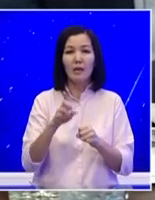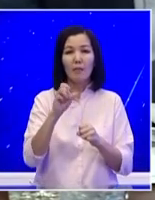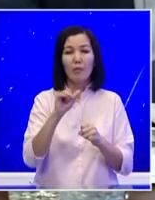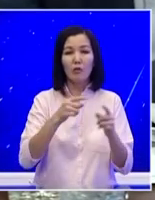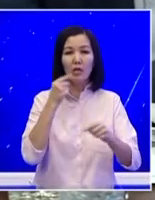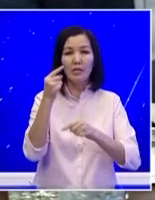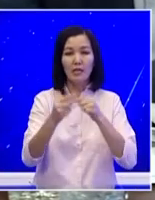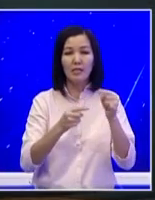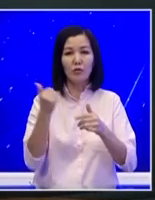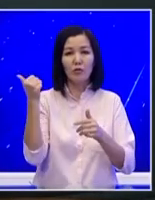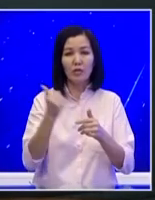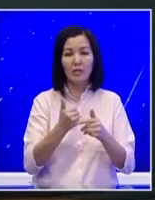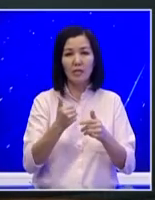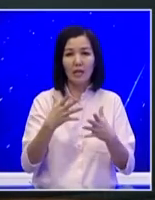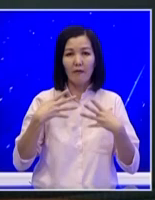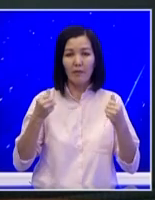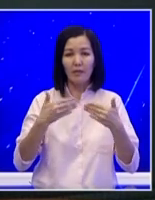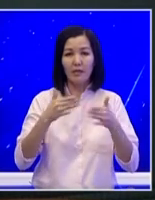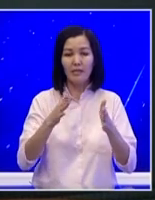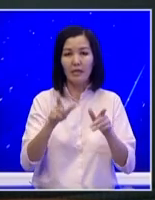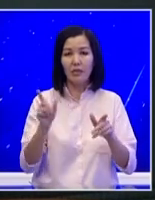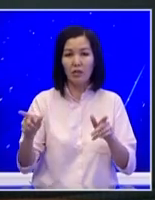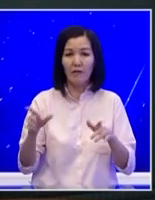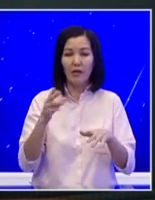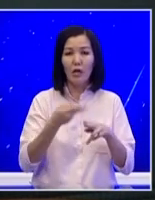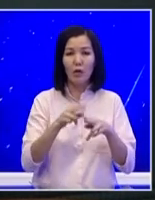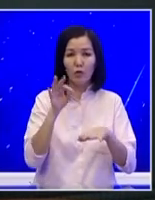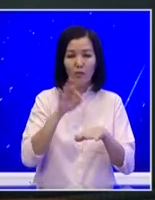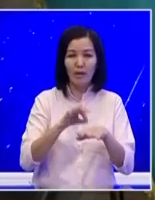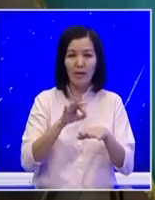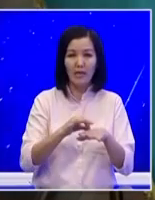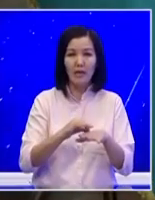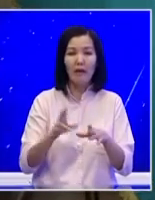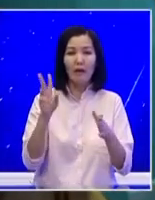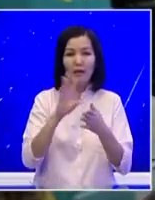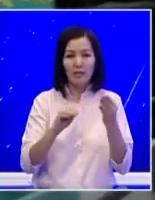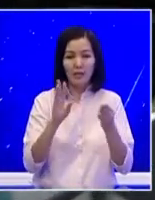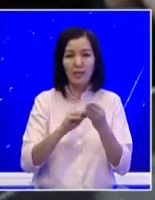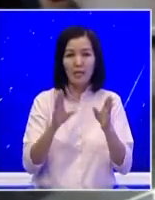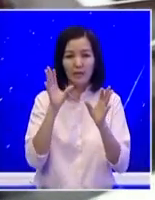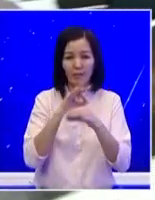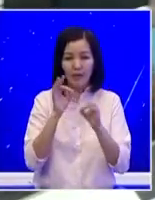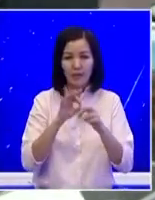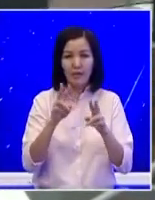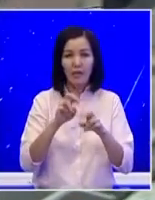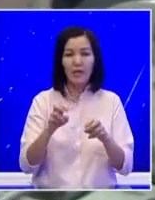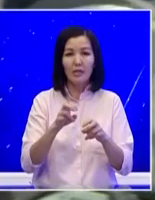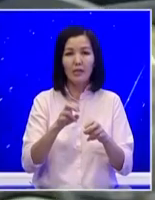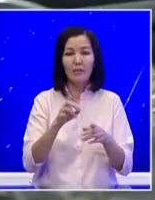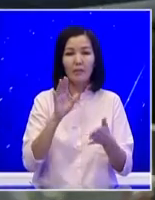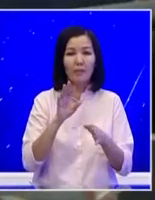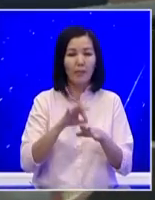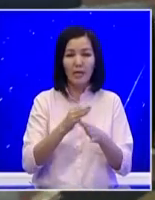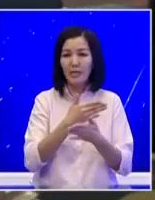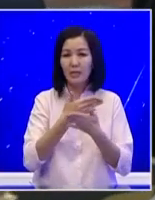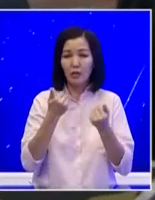на следующей неделе ожидается выписка нескольких пациентов. Неоднократные результаты на коронавирус показали отрицательный результат.